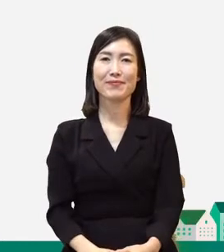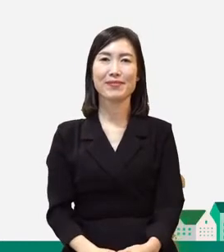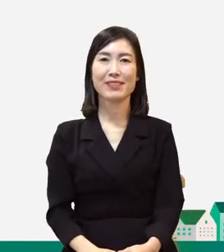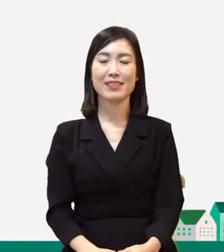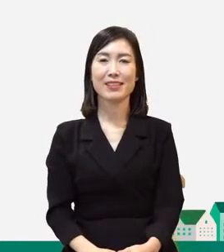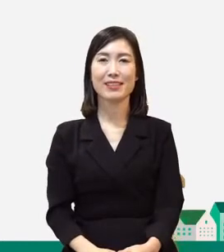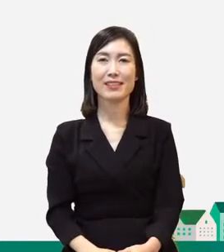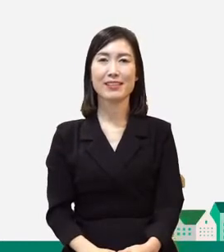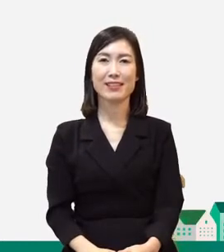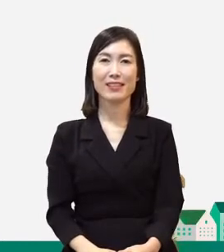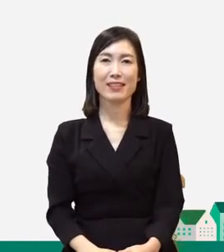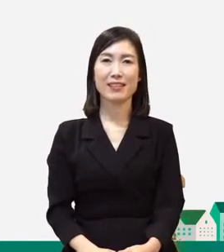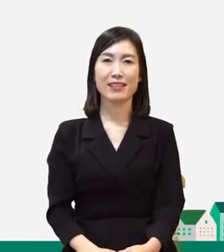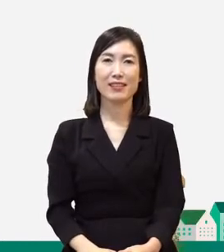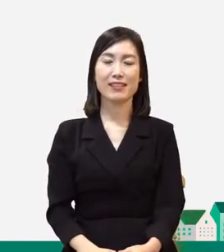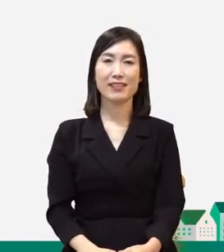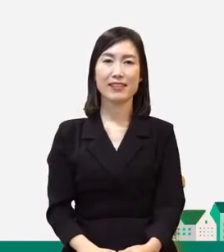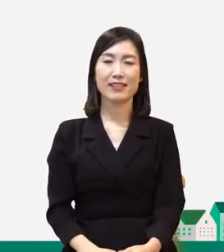그래서